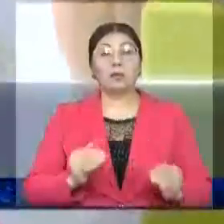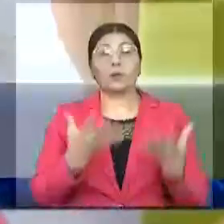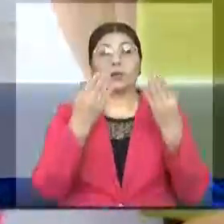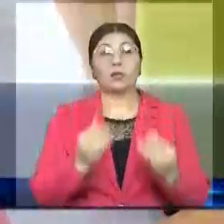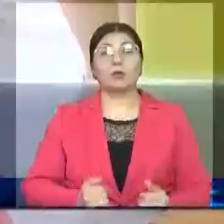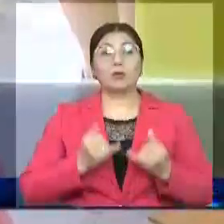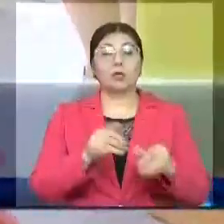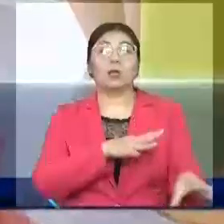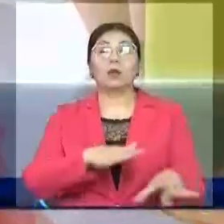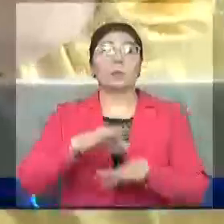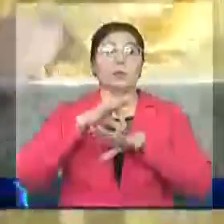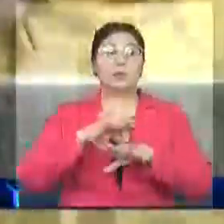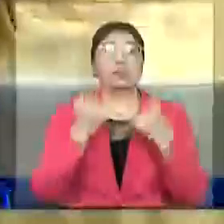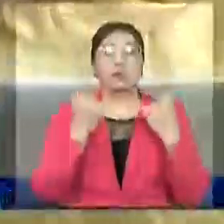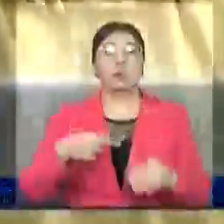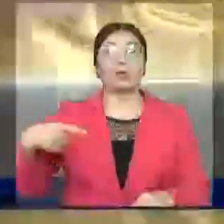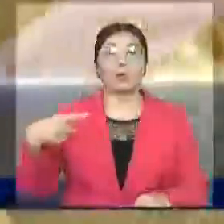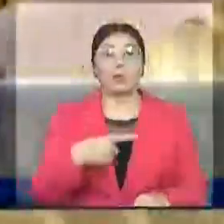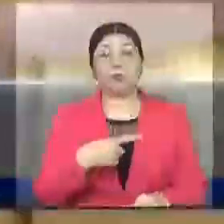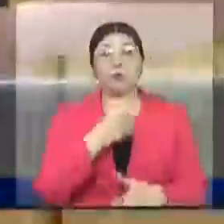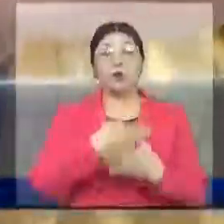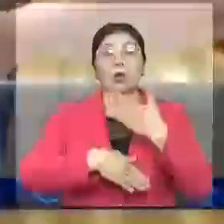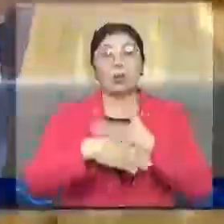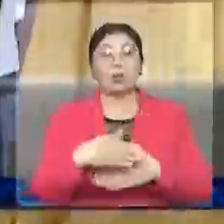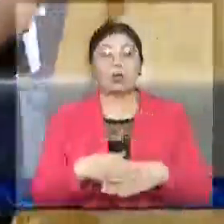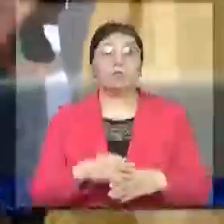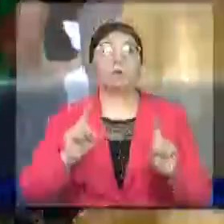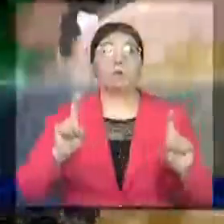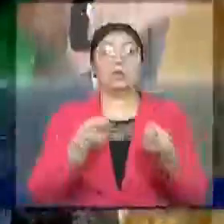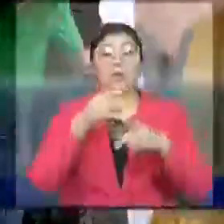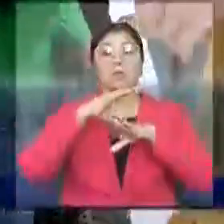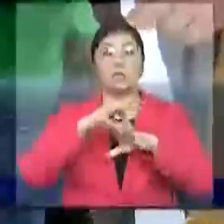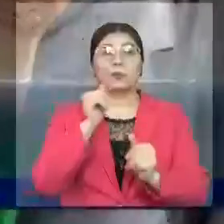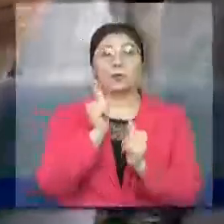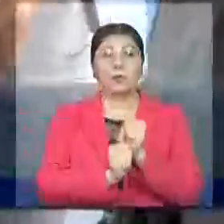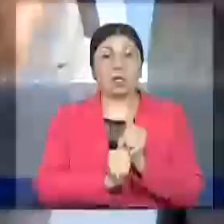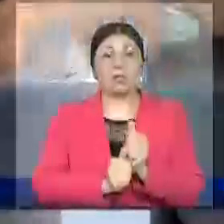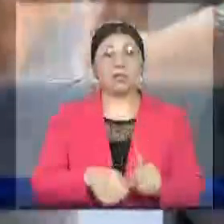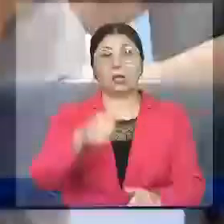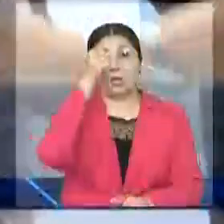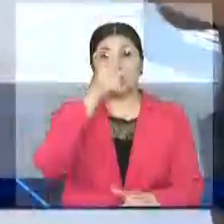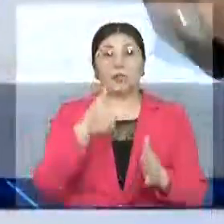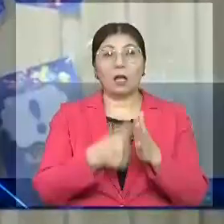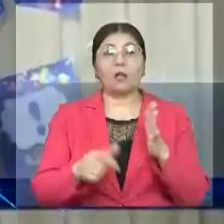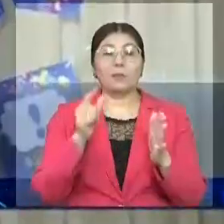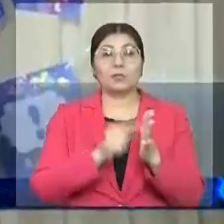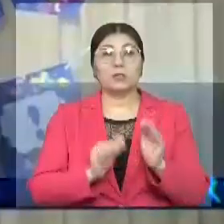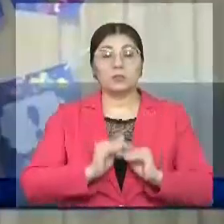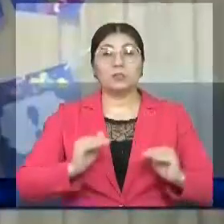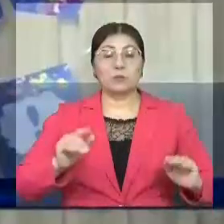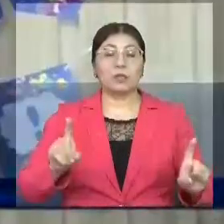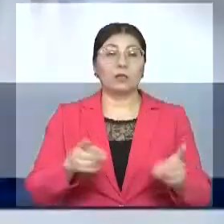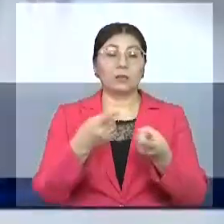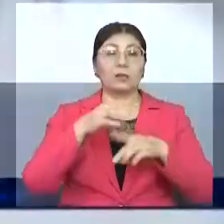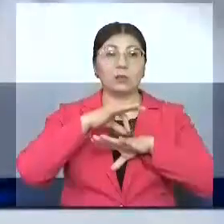бұрын іске қосылған орталықтан бүгінде мыңнан астам мүмкіндігі шектеулі бала оңалтудан өтті. Ай сайын кемінде 60-70 бүлдіршін оңалту